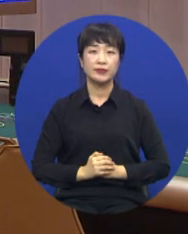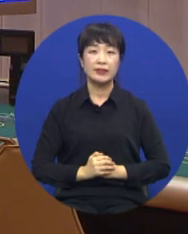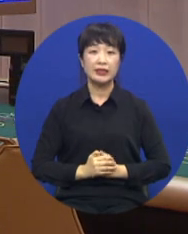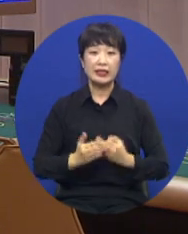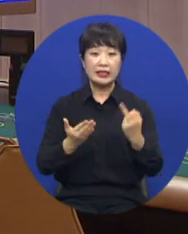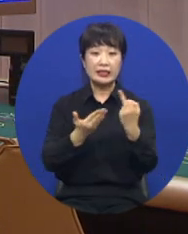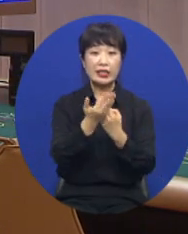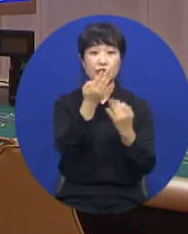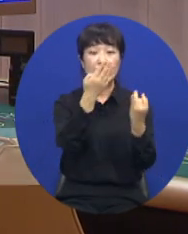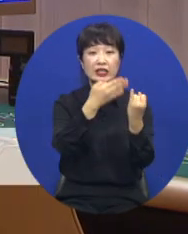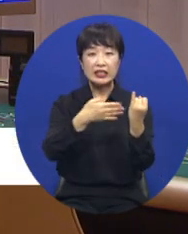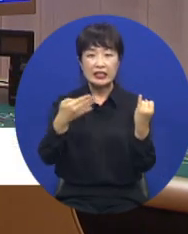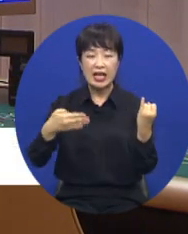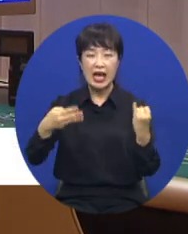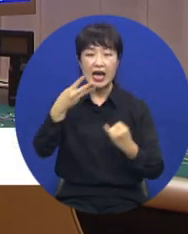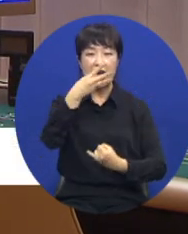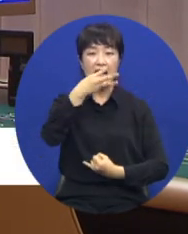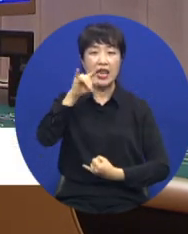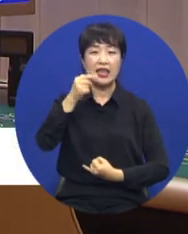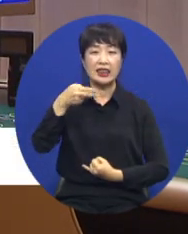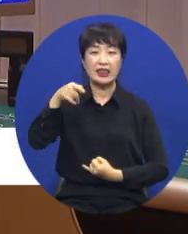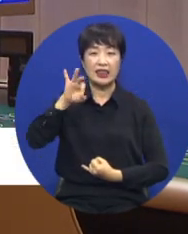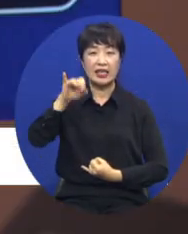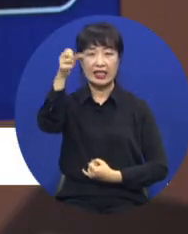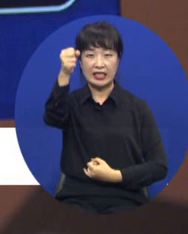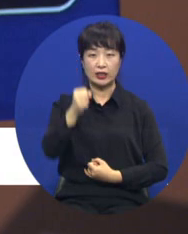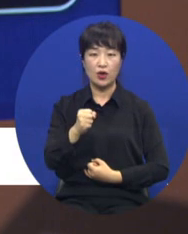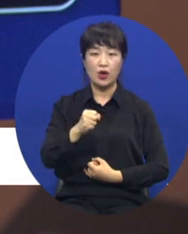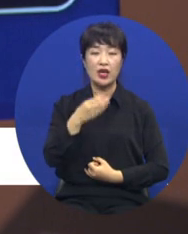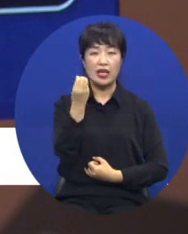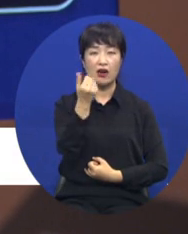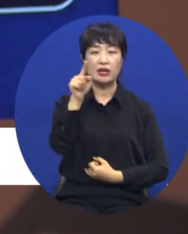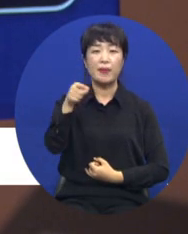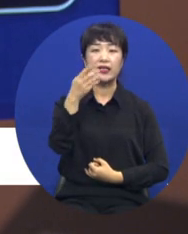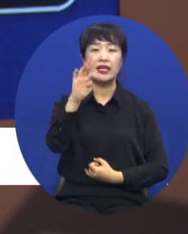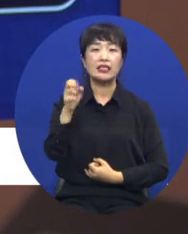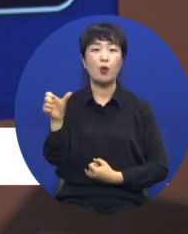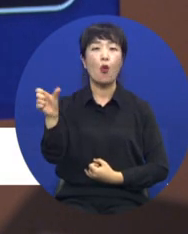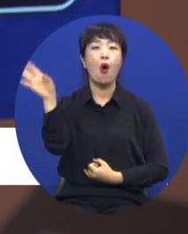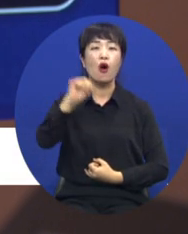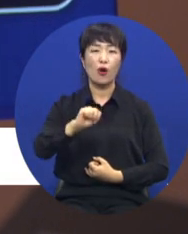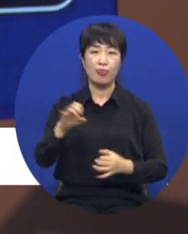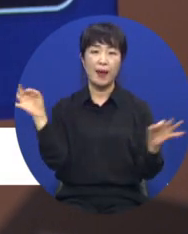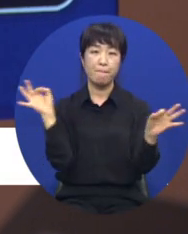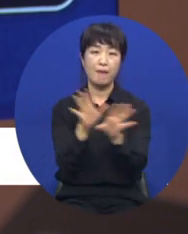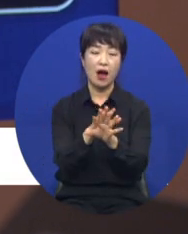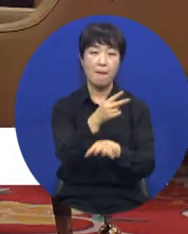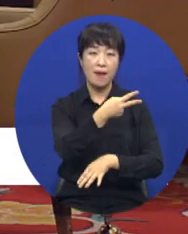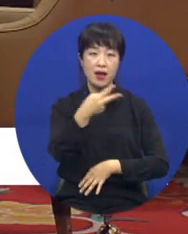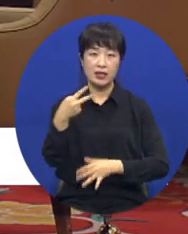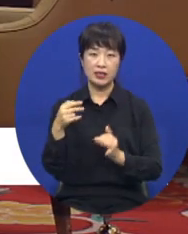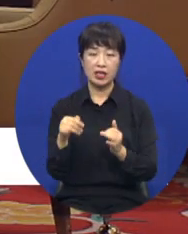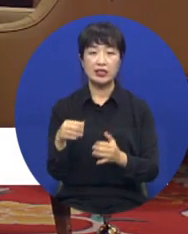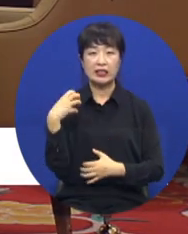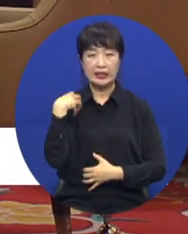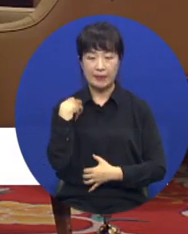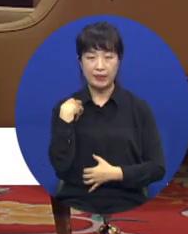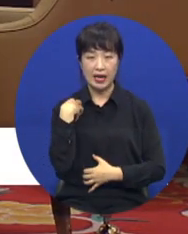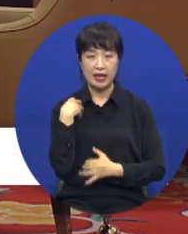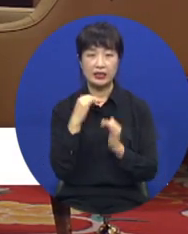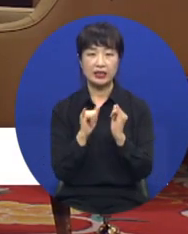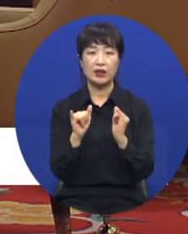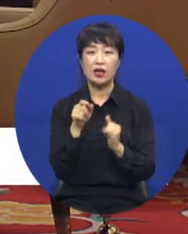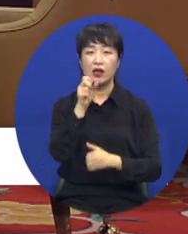제주 신화월드의 랜딩 카지노가 현금 145억 원이 사라졌다며 말레이시아인 자금 담당 임원을